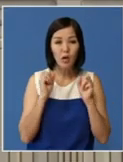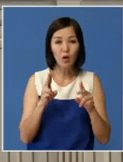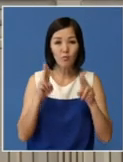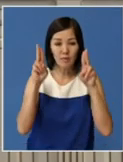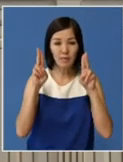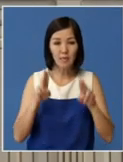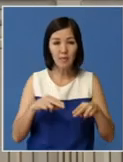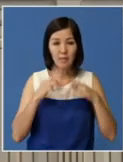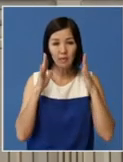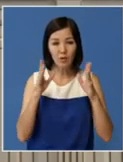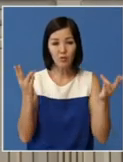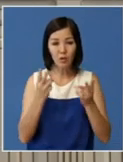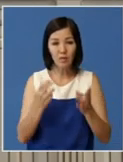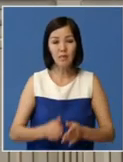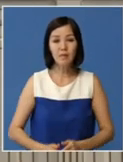ережелерін ескеруі шарт.